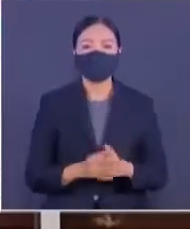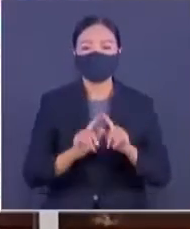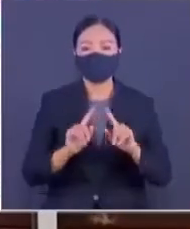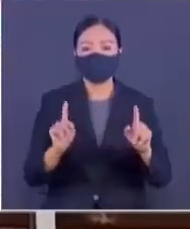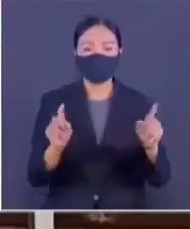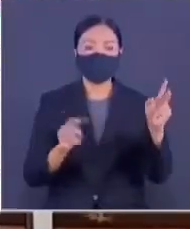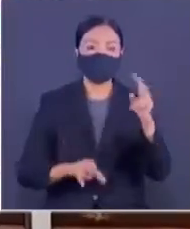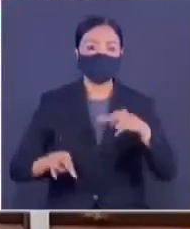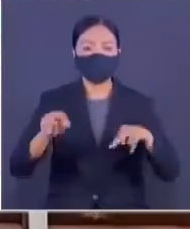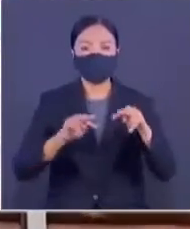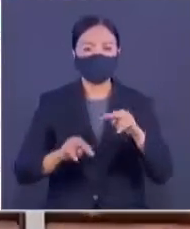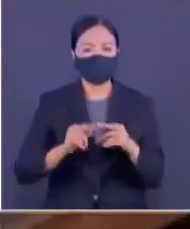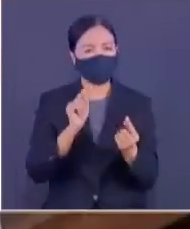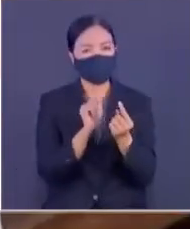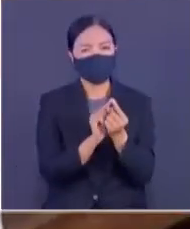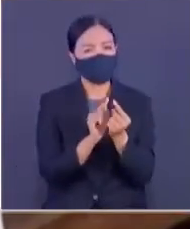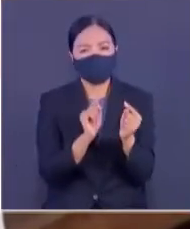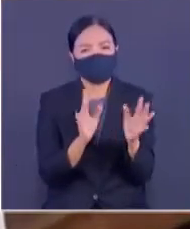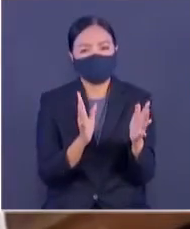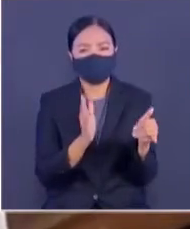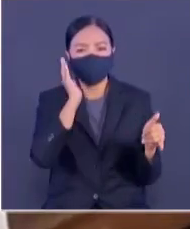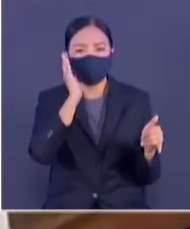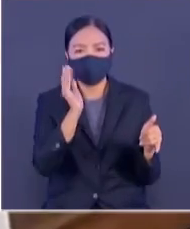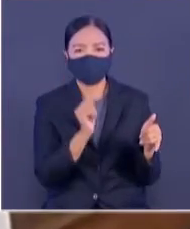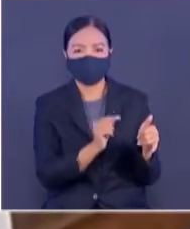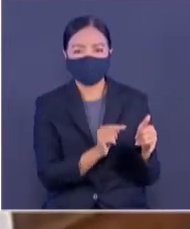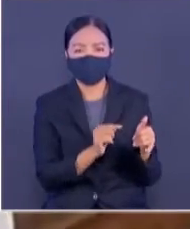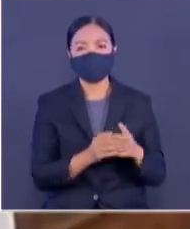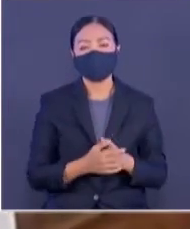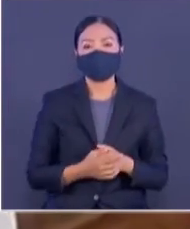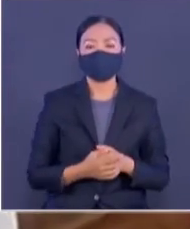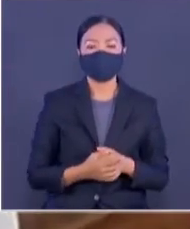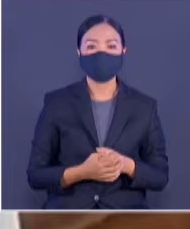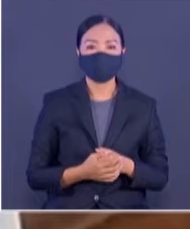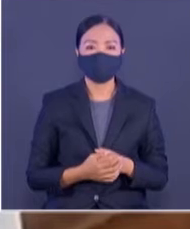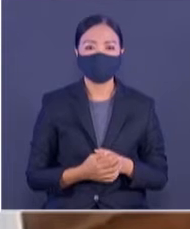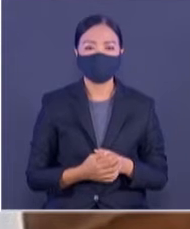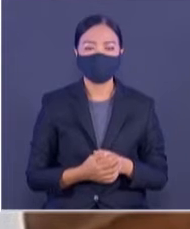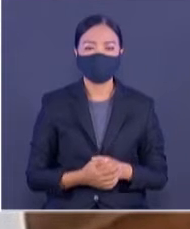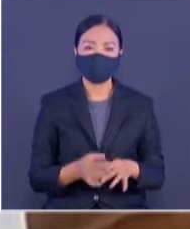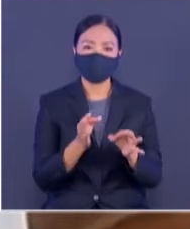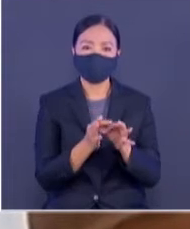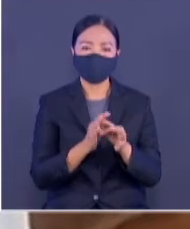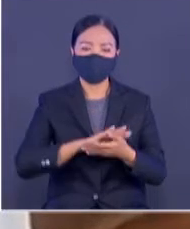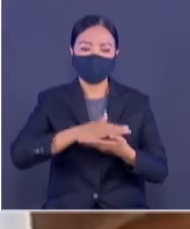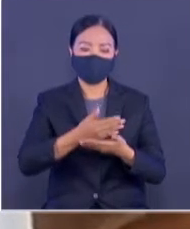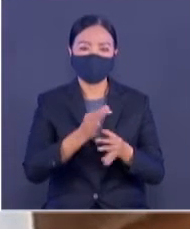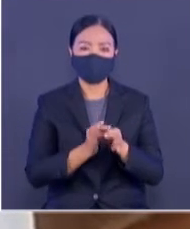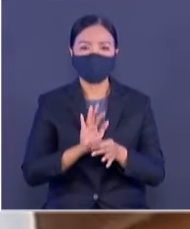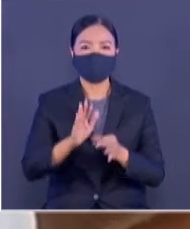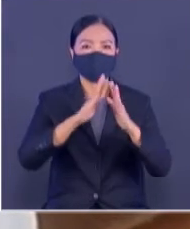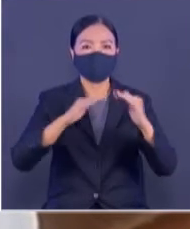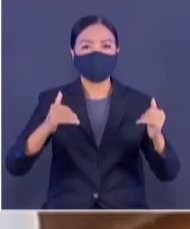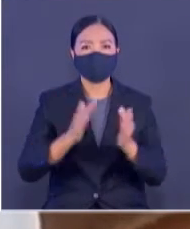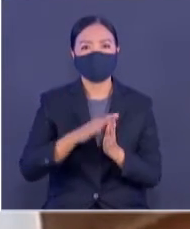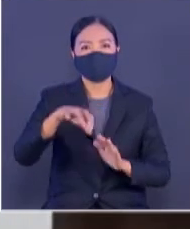วจสอบปรากฏว่าไม่มีใครรู้จักชายที่มีชื่อปรากฏอยู่ในบัญชีแล้วก็ไม่ใช่บัญชีที่ทางวัดเปิดไว้นะครับอย่างที่บอกท